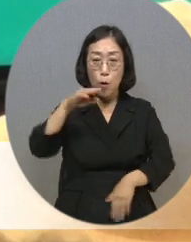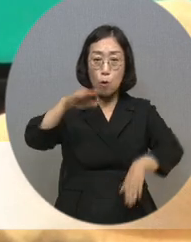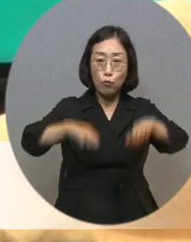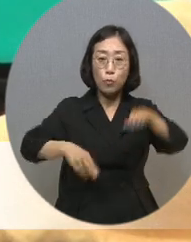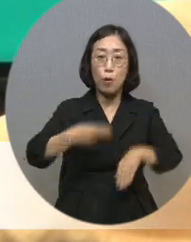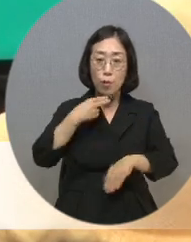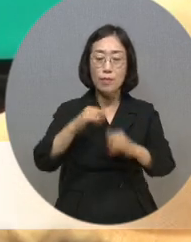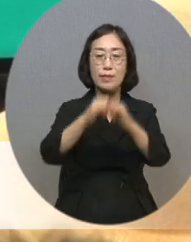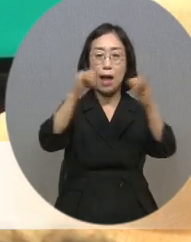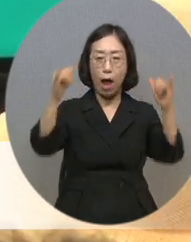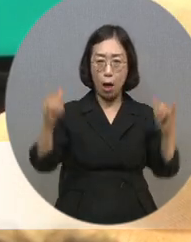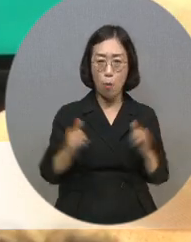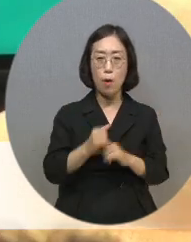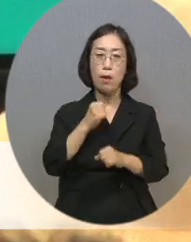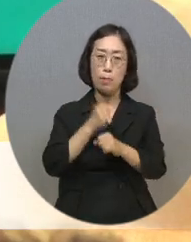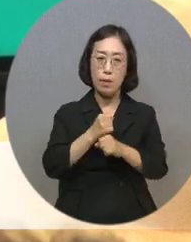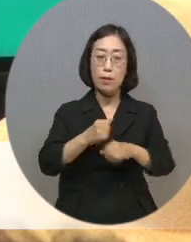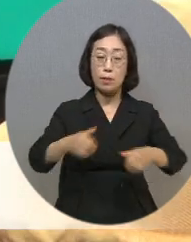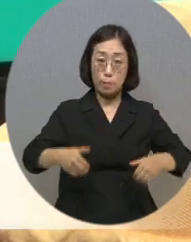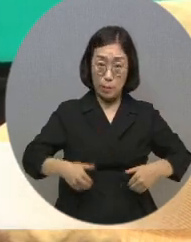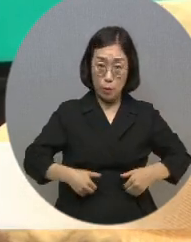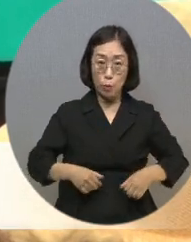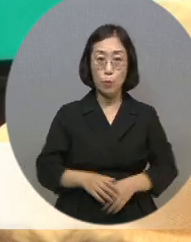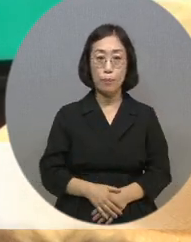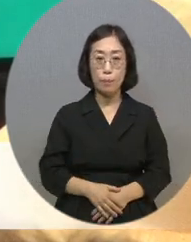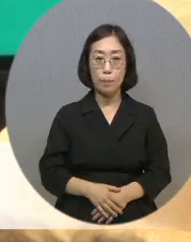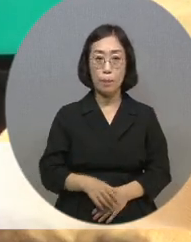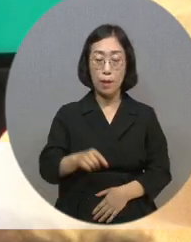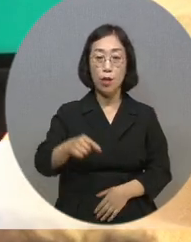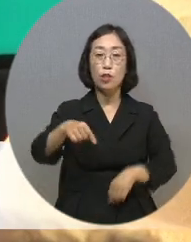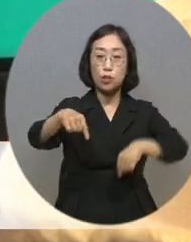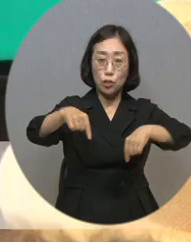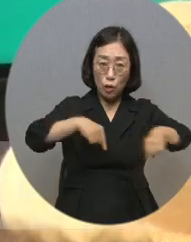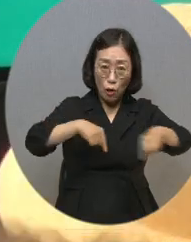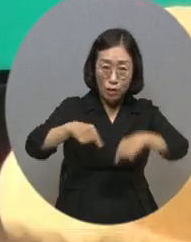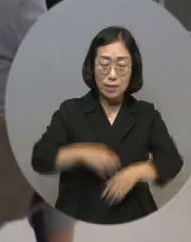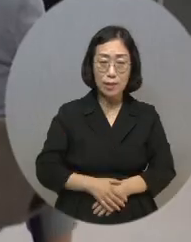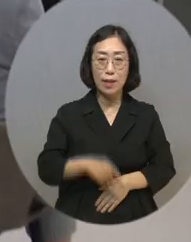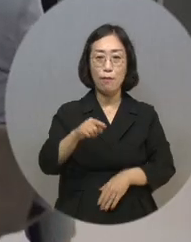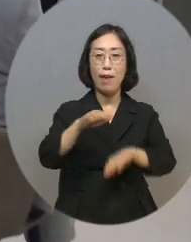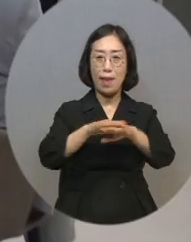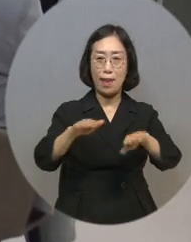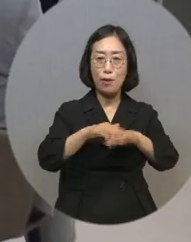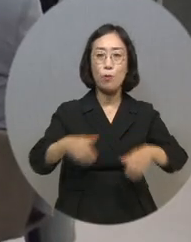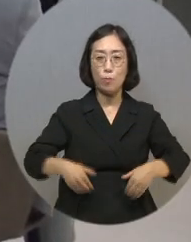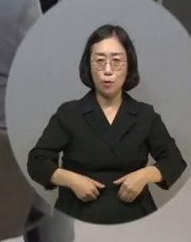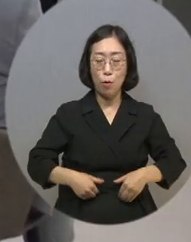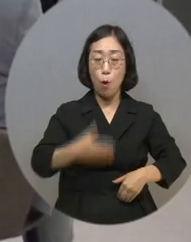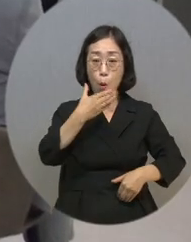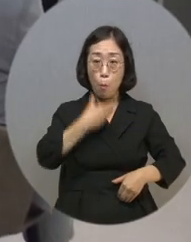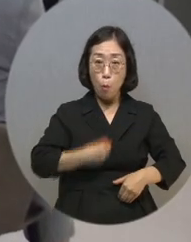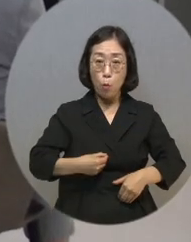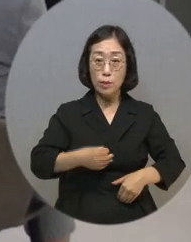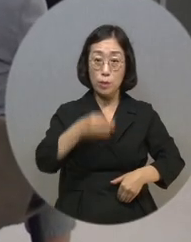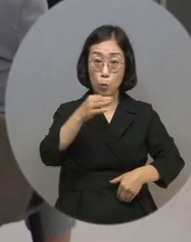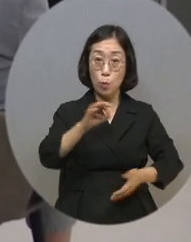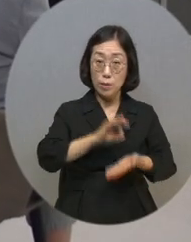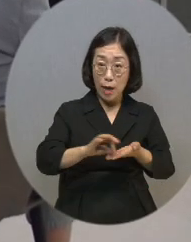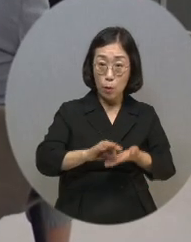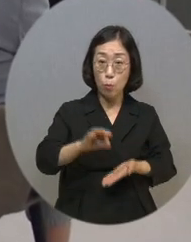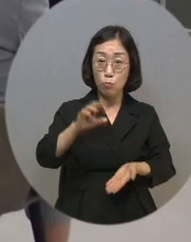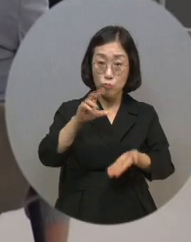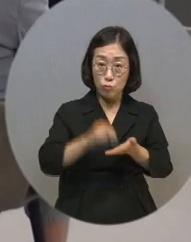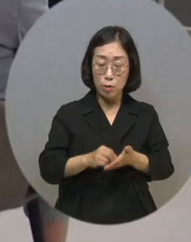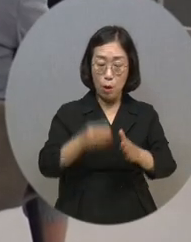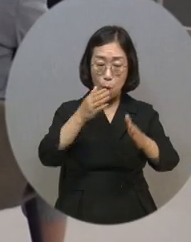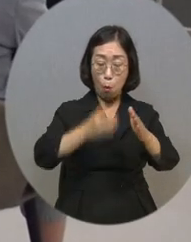그런 사회를 만들어 가는데 결국은 정치가 이것이 해결이 된다는데 부족한 복지 자금의 해결 방안으로는